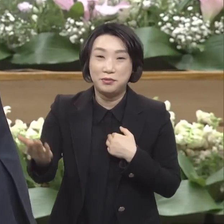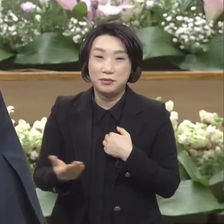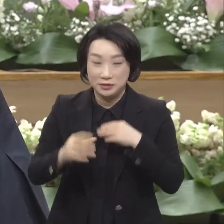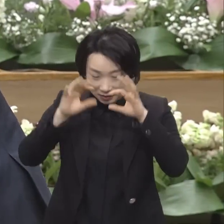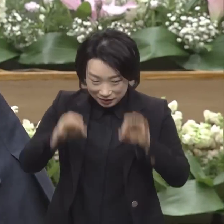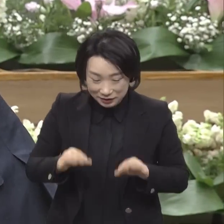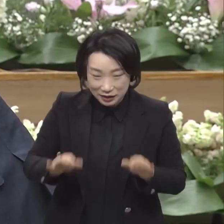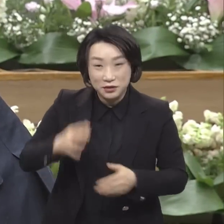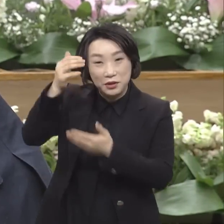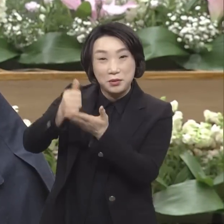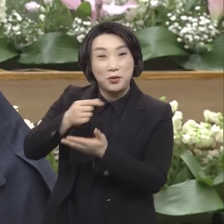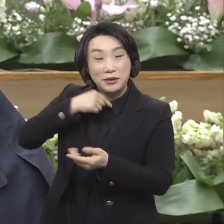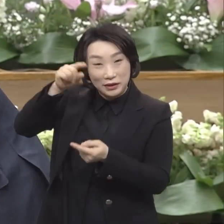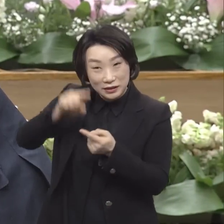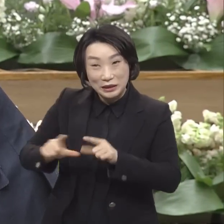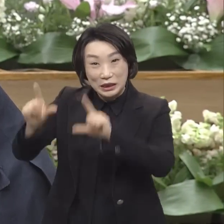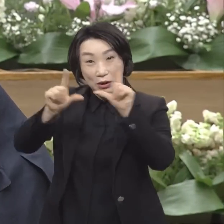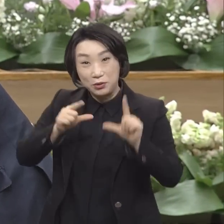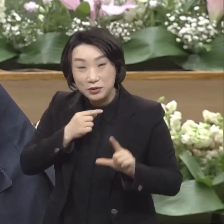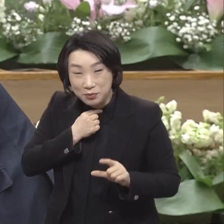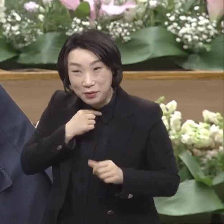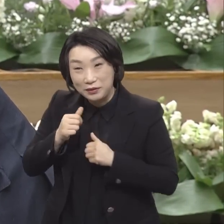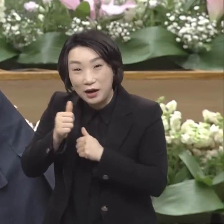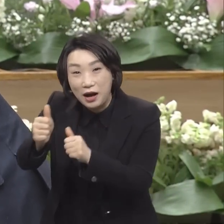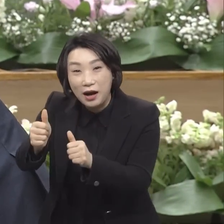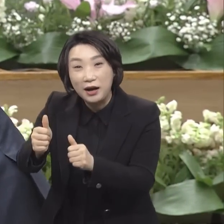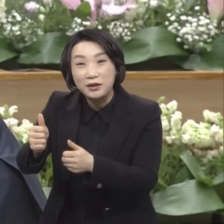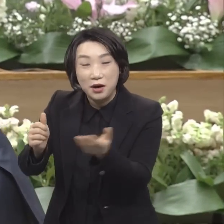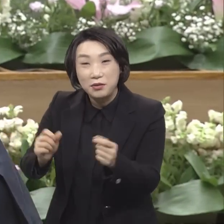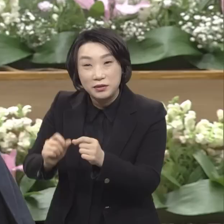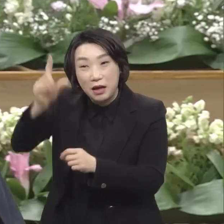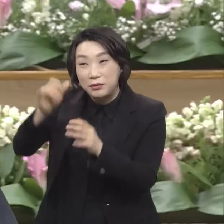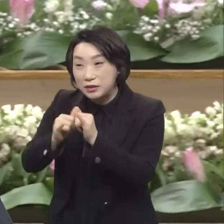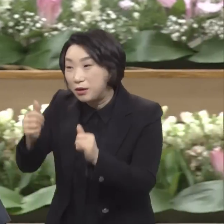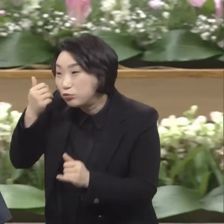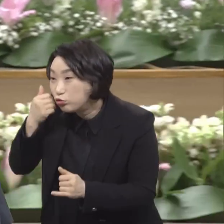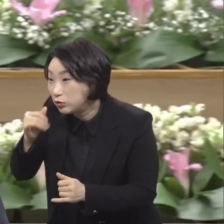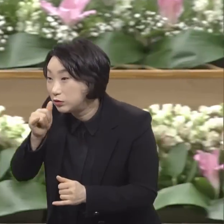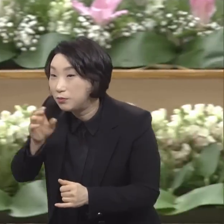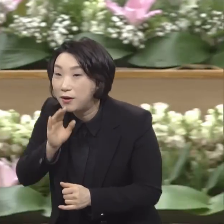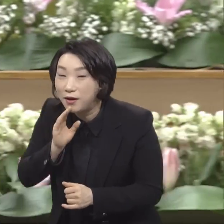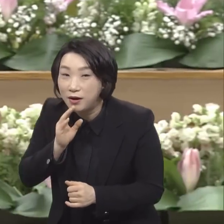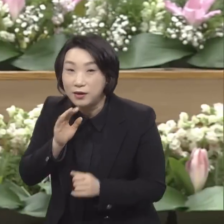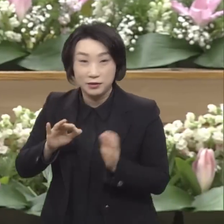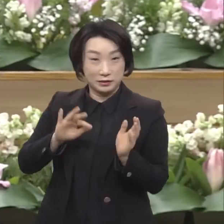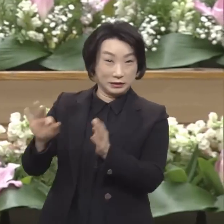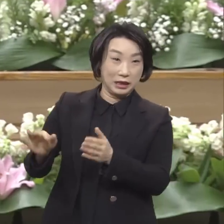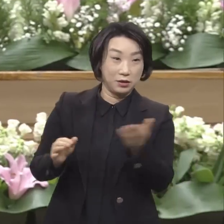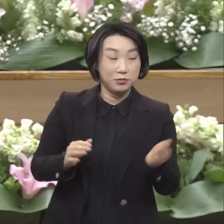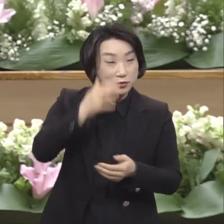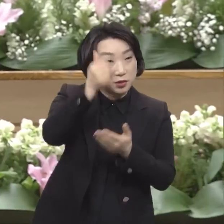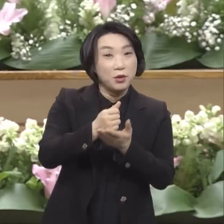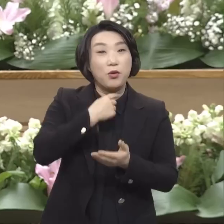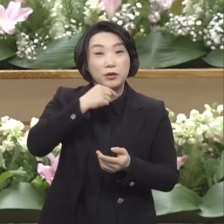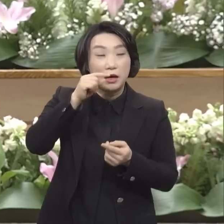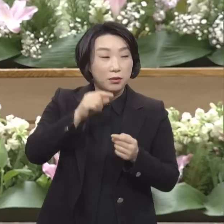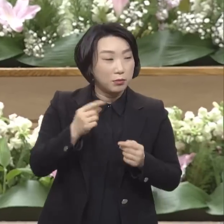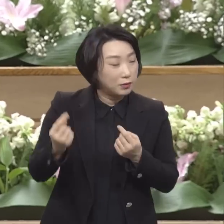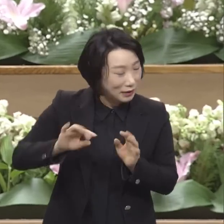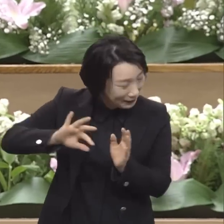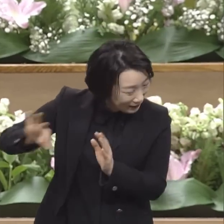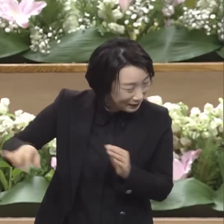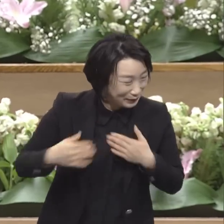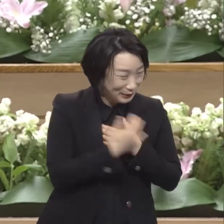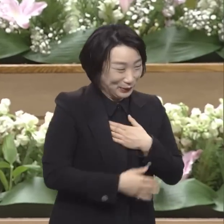성령이 원하는 대로 살고 싶어 쫓아가는 다소의 사람이 있는가 하면, 성령이 원하는 것보다